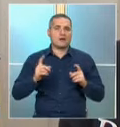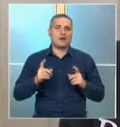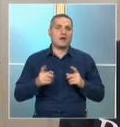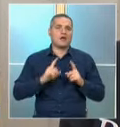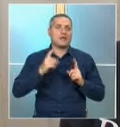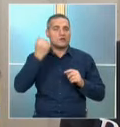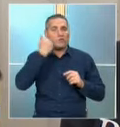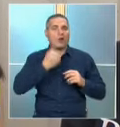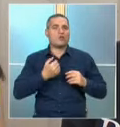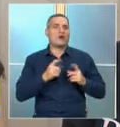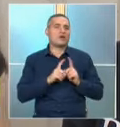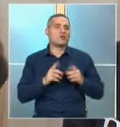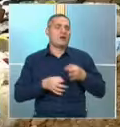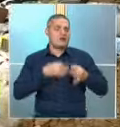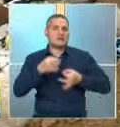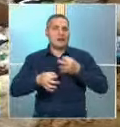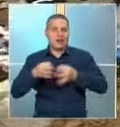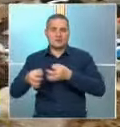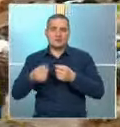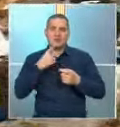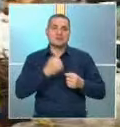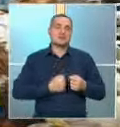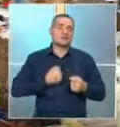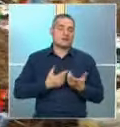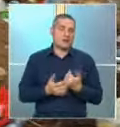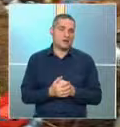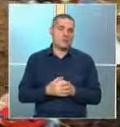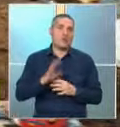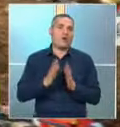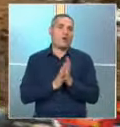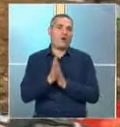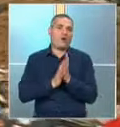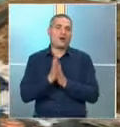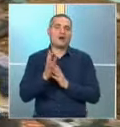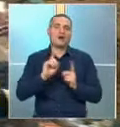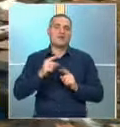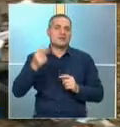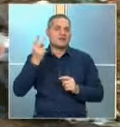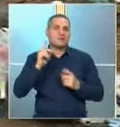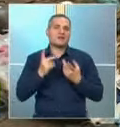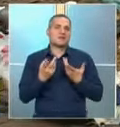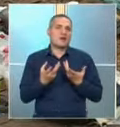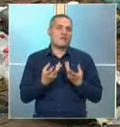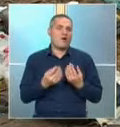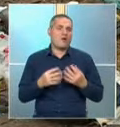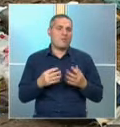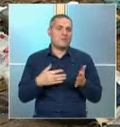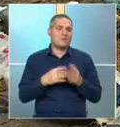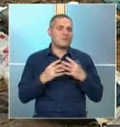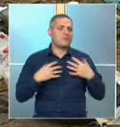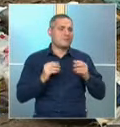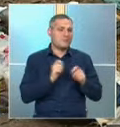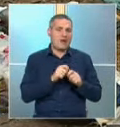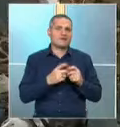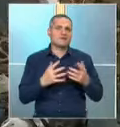заразно, но и рециклирането става заразно. За съжаление, много хора не осъзнават всъщност какво причиняват на